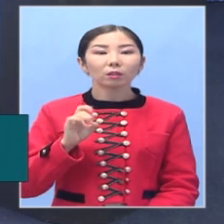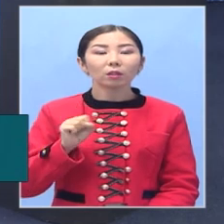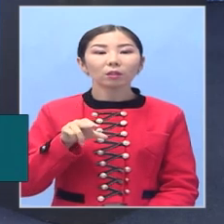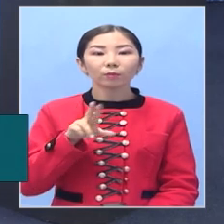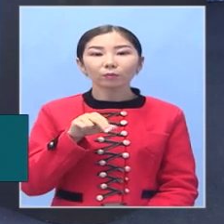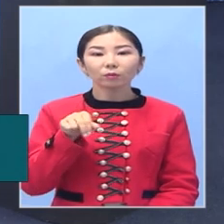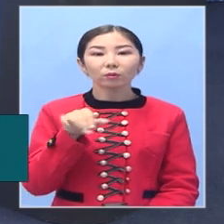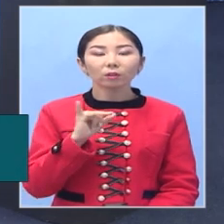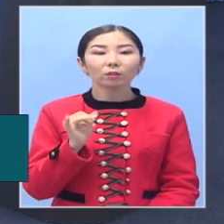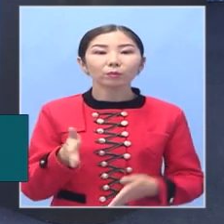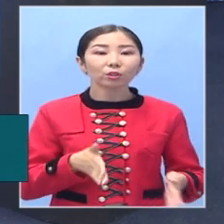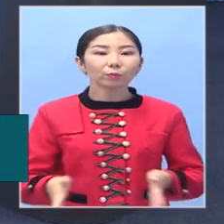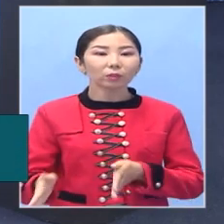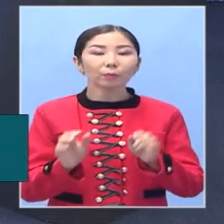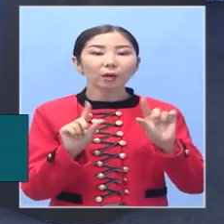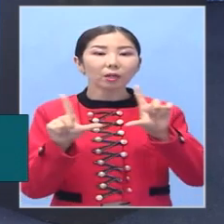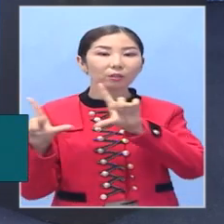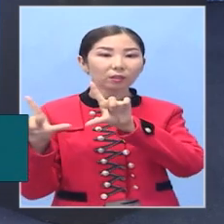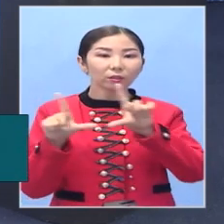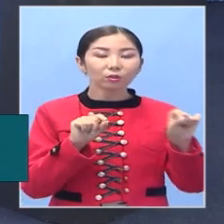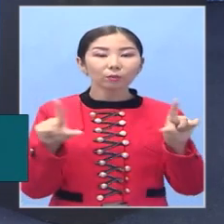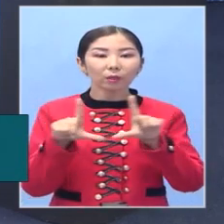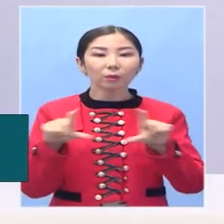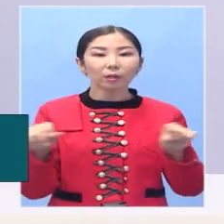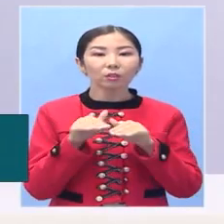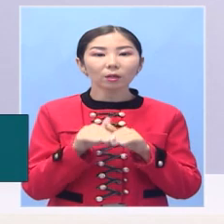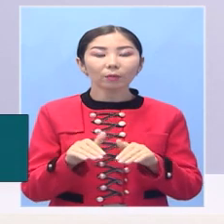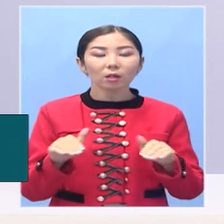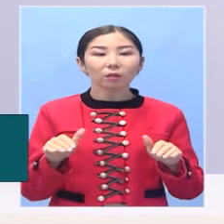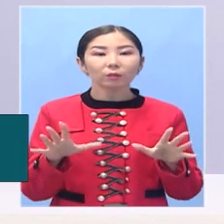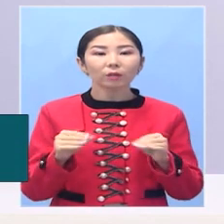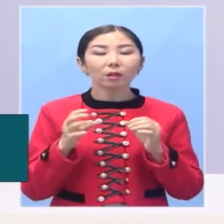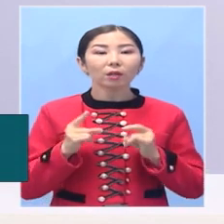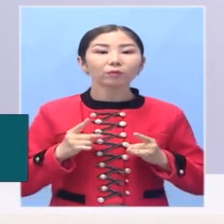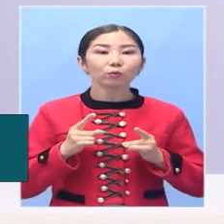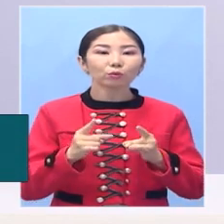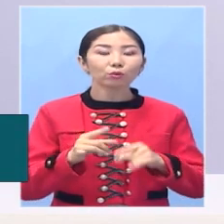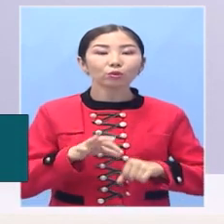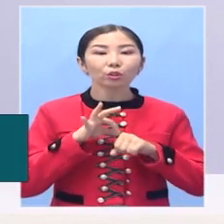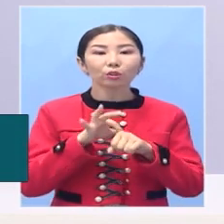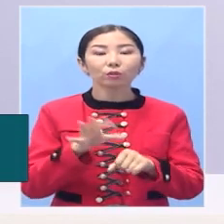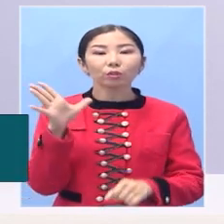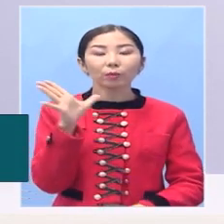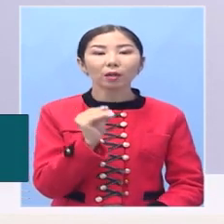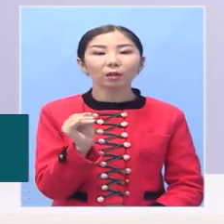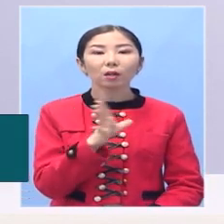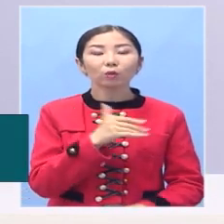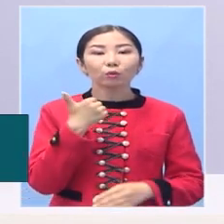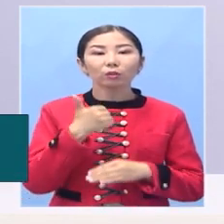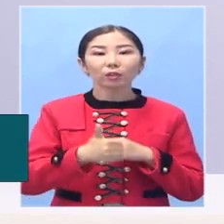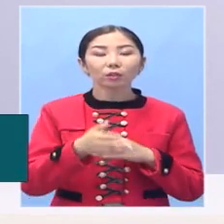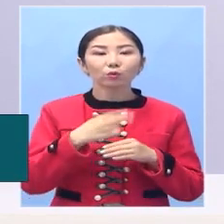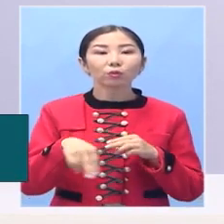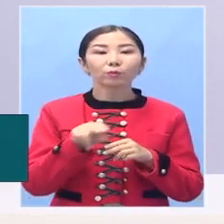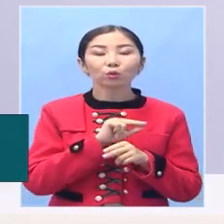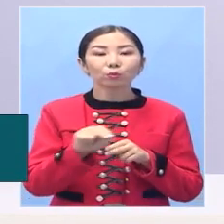Мектепке баратын жер, балабақша, сосын автобус жүретін жерлердің барлығы сол орташа жөндеумен